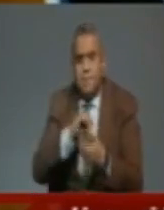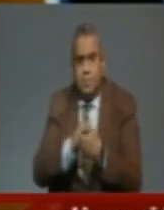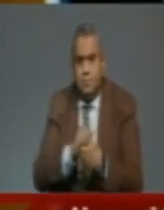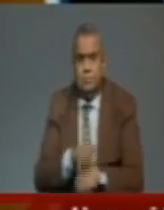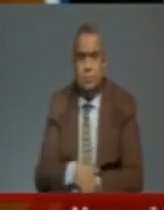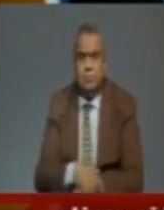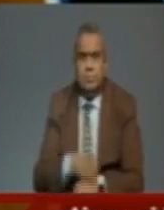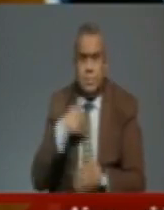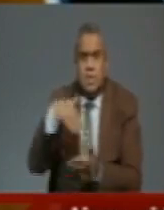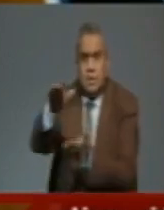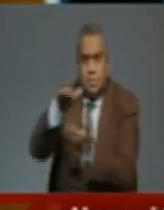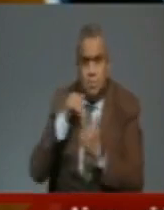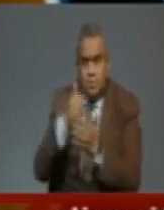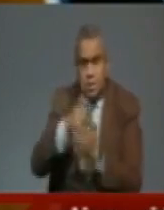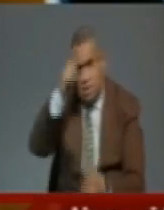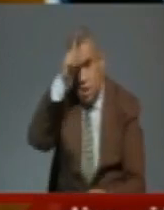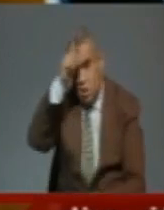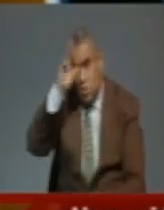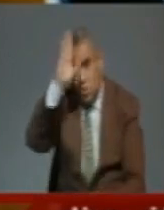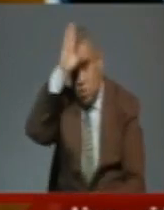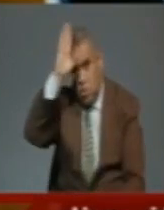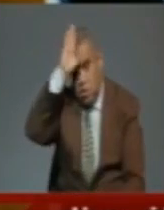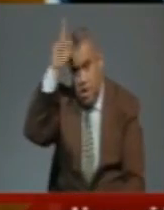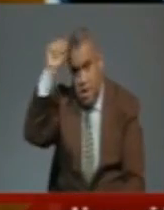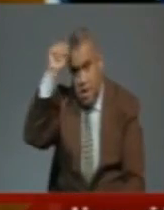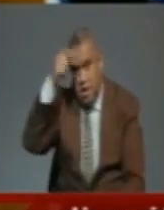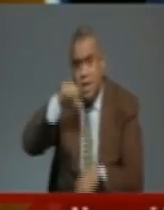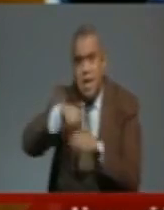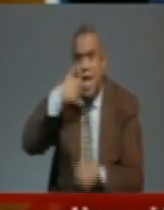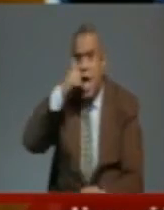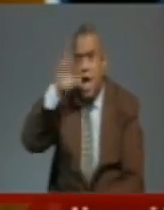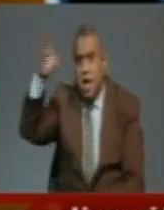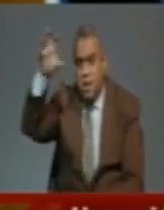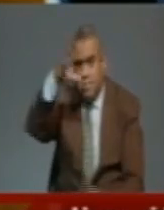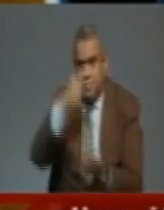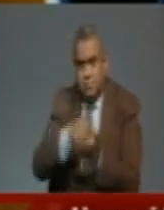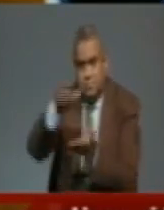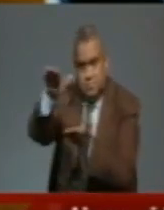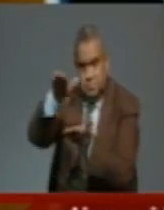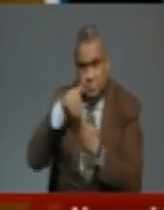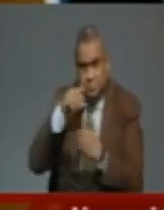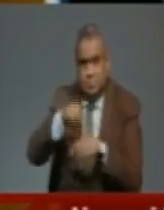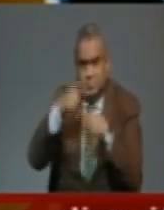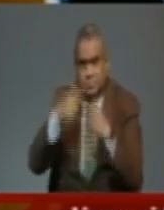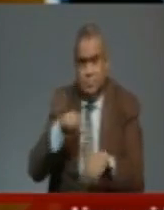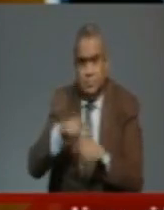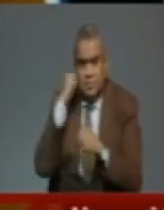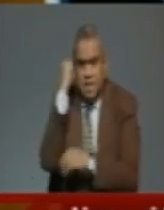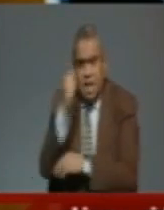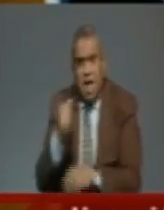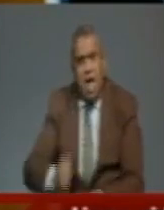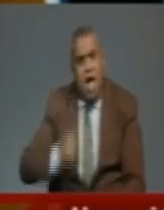بضائع الاردن والعراق بل ودول الخليج على نقل بري عندهم او سكك هدايا